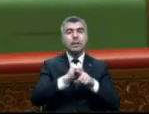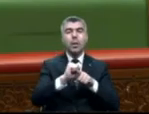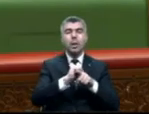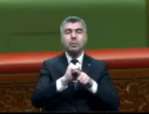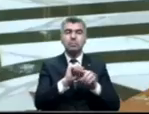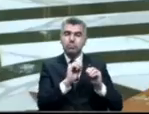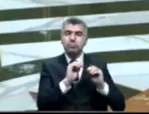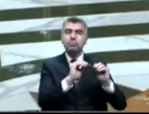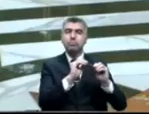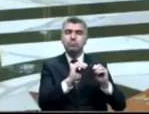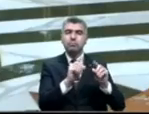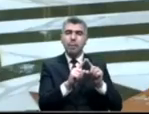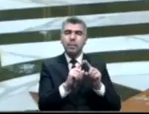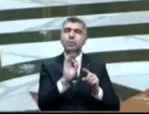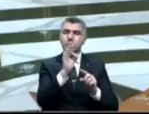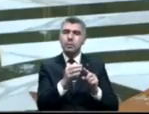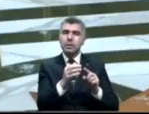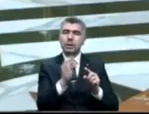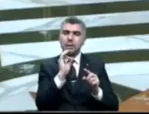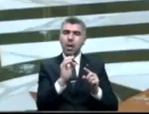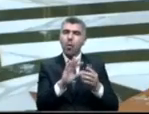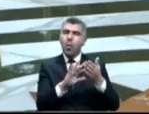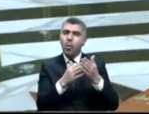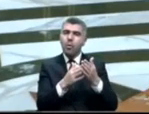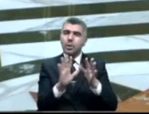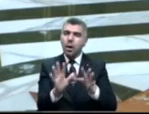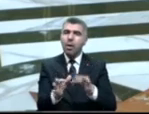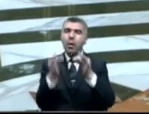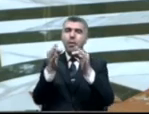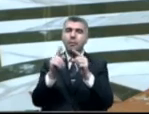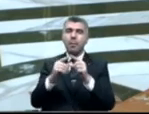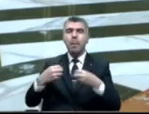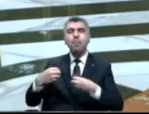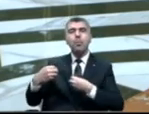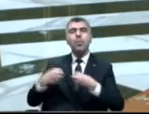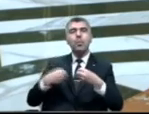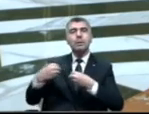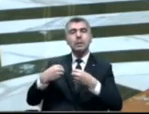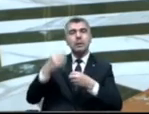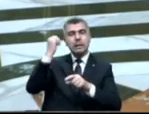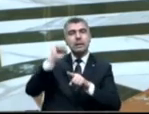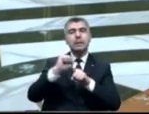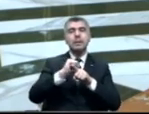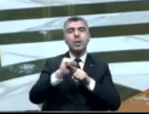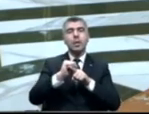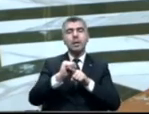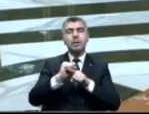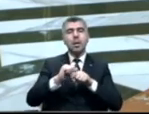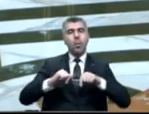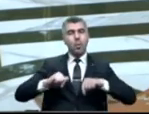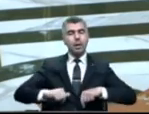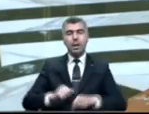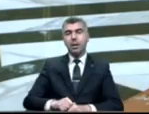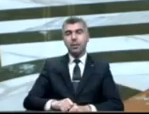على التكوينات الأكثر طلبا والتي يتم استخراجها من المخططات المديرية للتكوين المستمر.